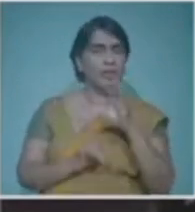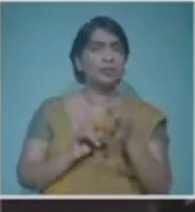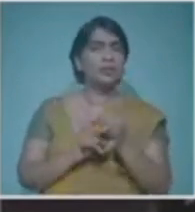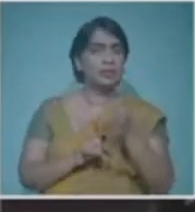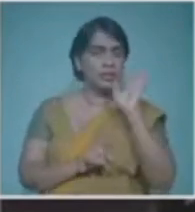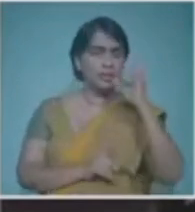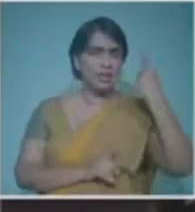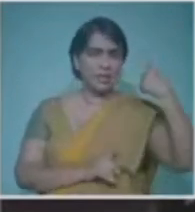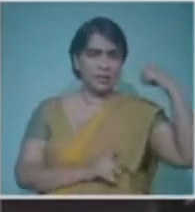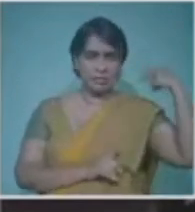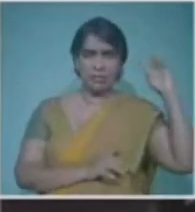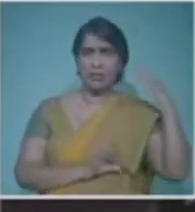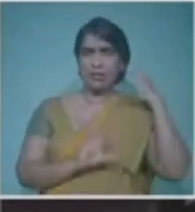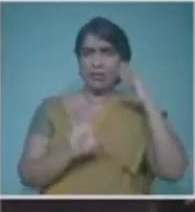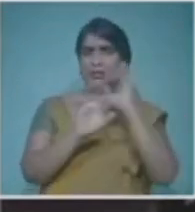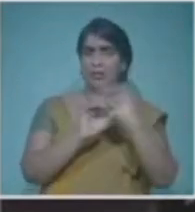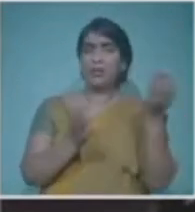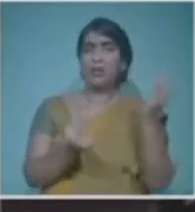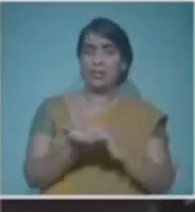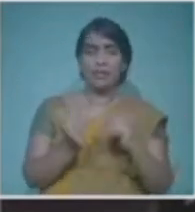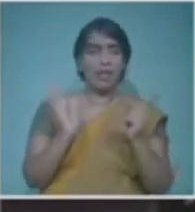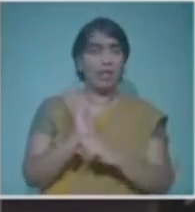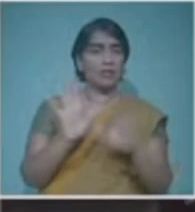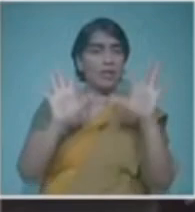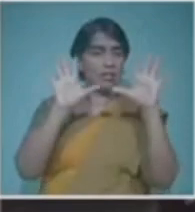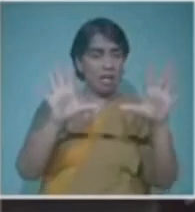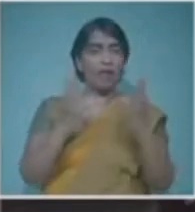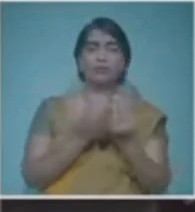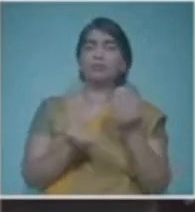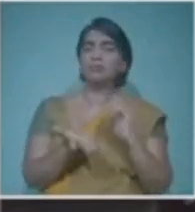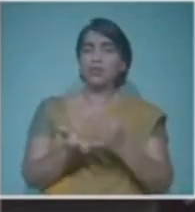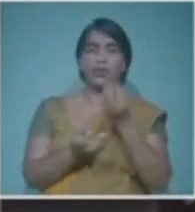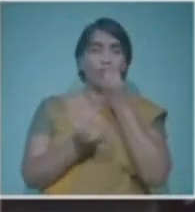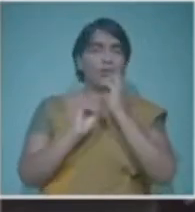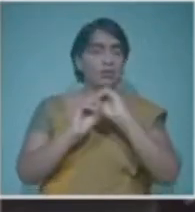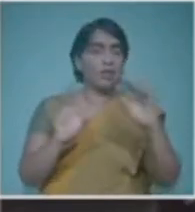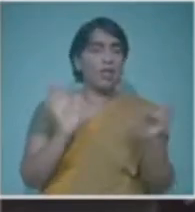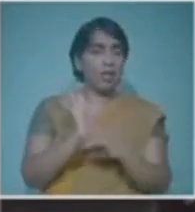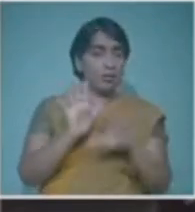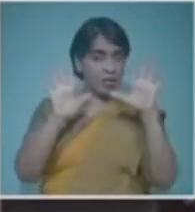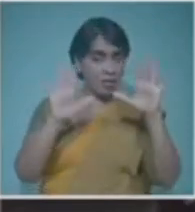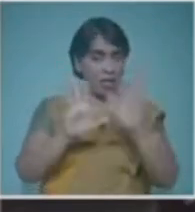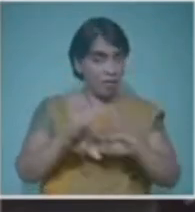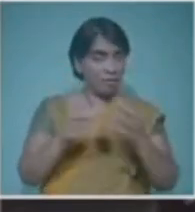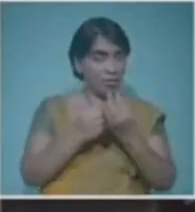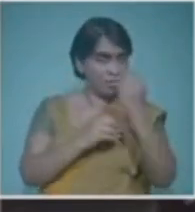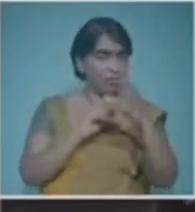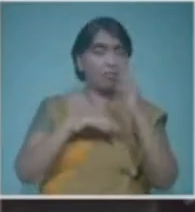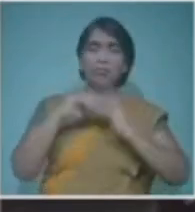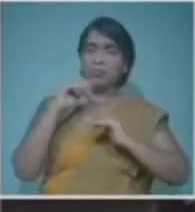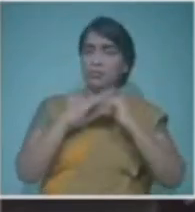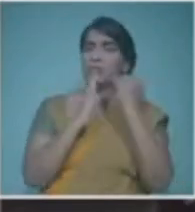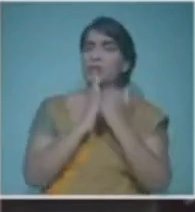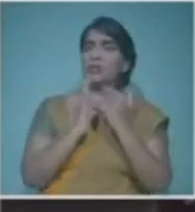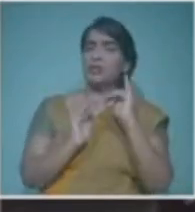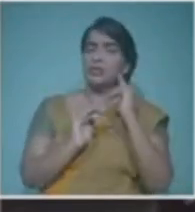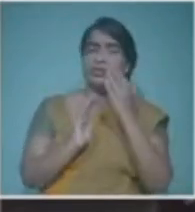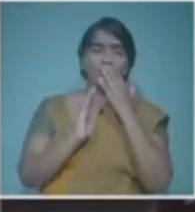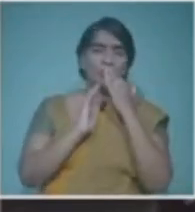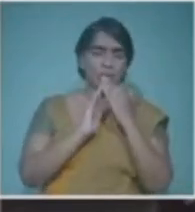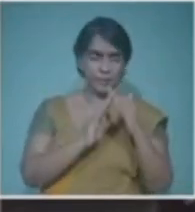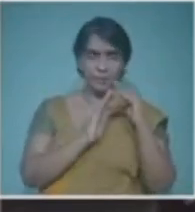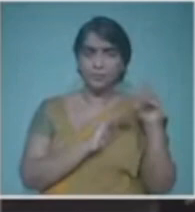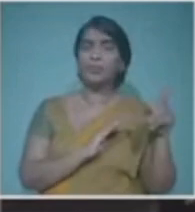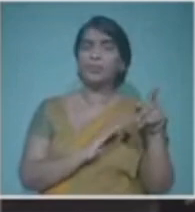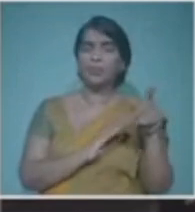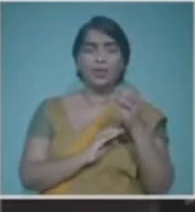ජනාධිපතිතුමා ඊයේ පෙරේද ප්‍රකාශයක් කළා තවත් දසලක්ෂයක් සඳහා දෙනවා කියලා මේ දසලක්ෂය දෙනකොටත් යම් වැඩපිළිවෙලක් හදලා මොකද සමහර පාස අපි මේ පාසල්